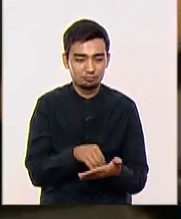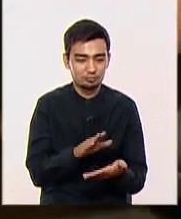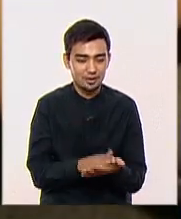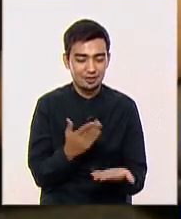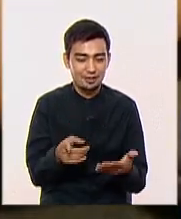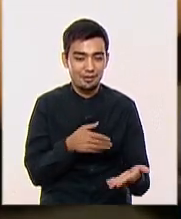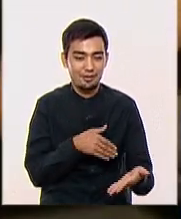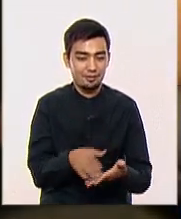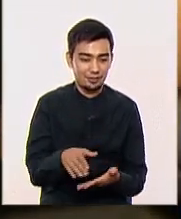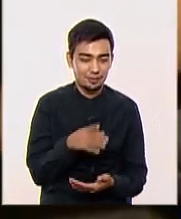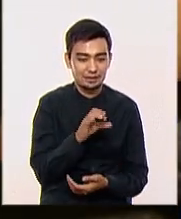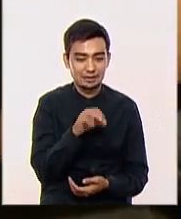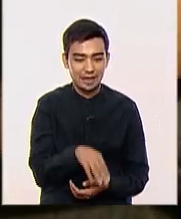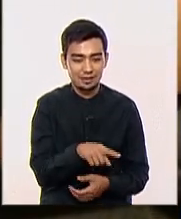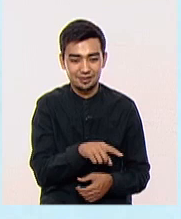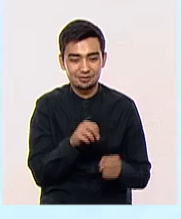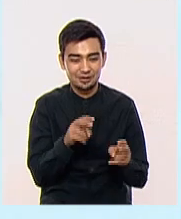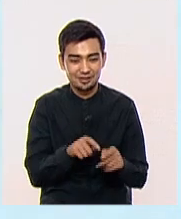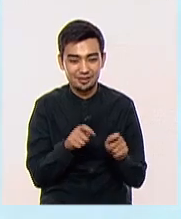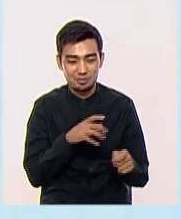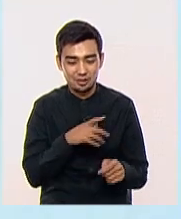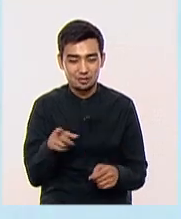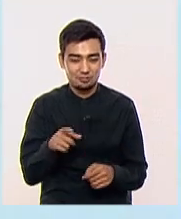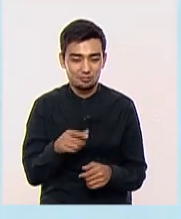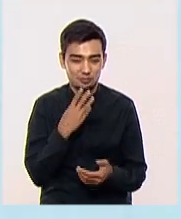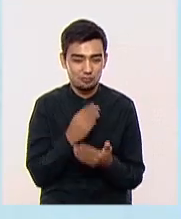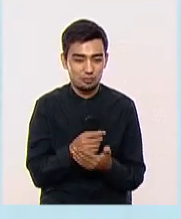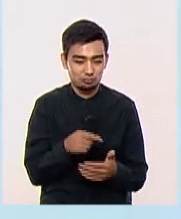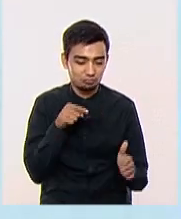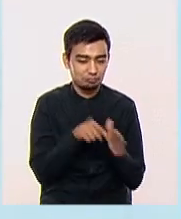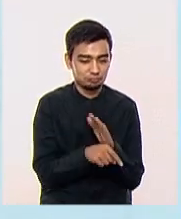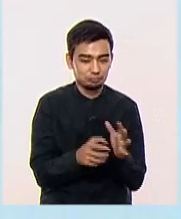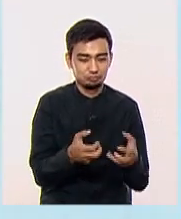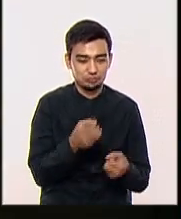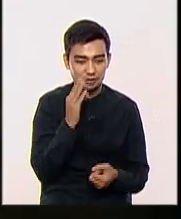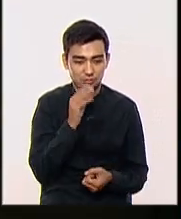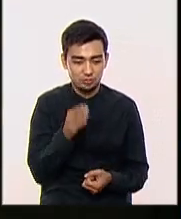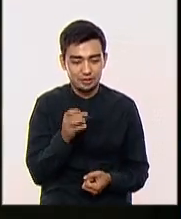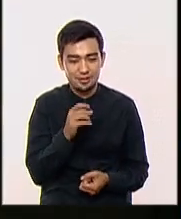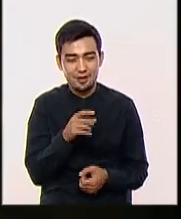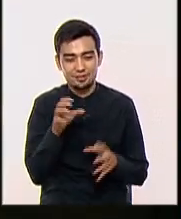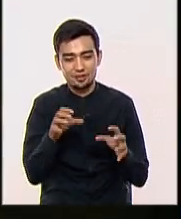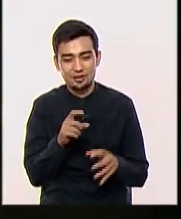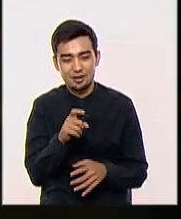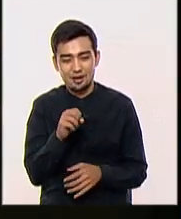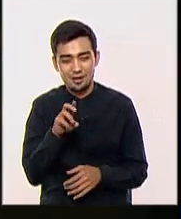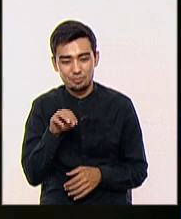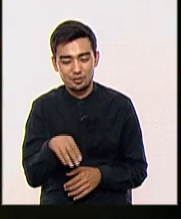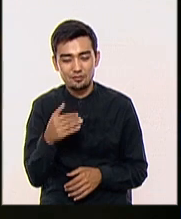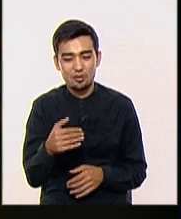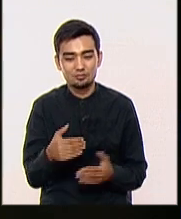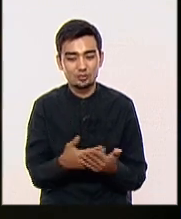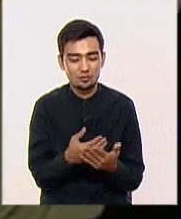одан бас тартса, сайтқа ведомство өздігінен кіріп керек ақпаратты ала алады. Заңгер Ғабит Өмірбектің айтуынша, бұндай мәліметтер